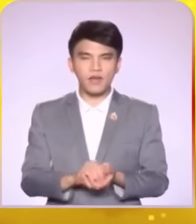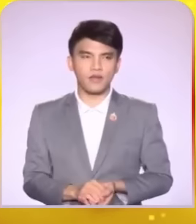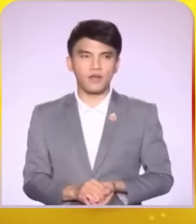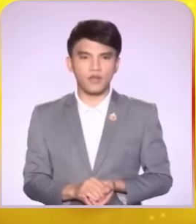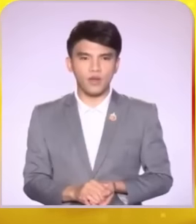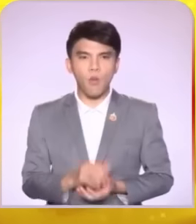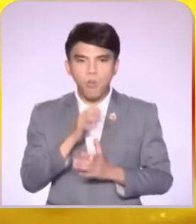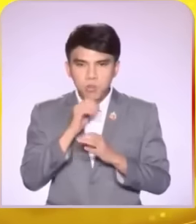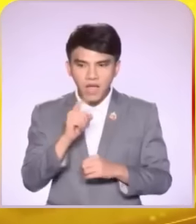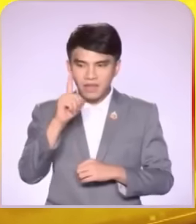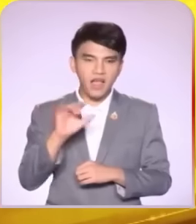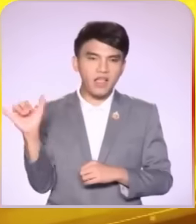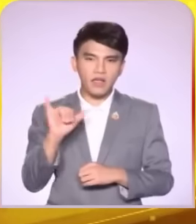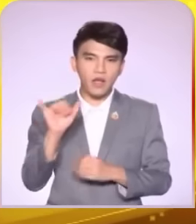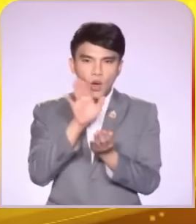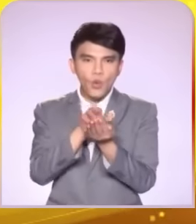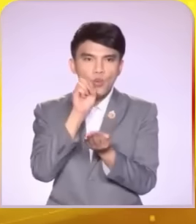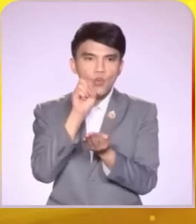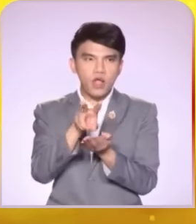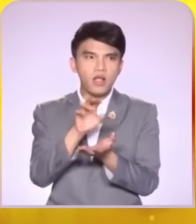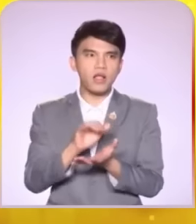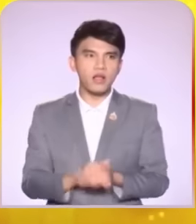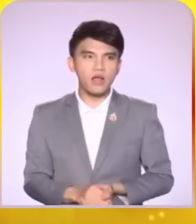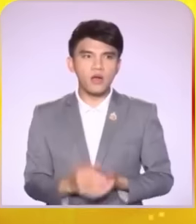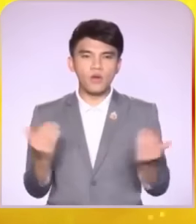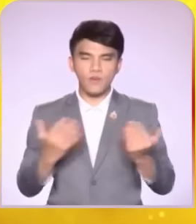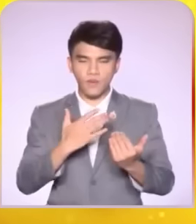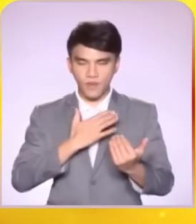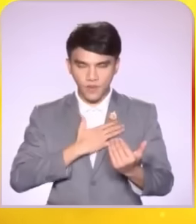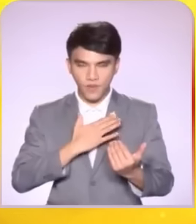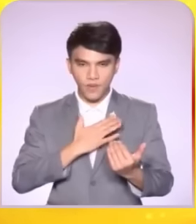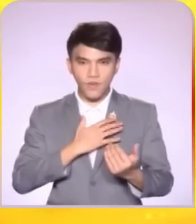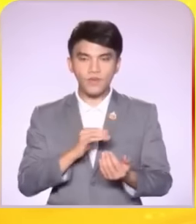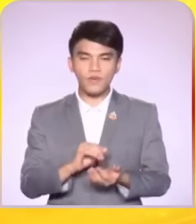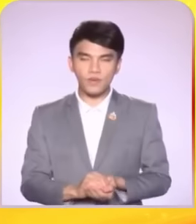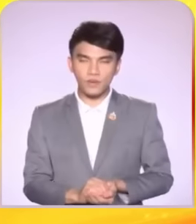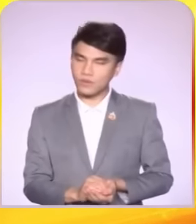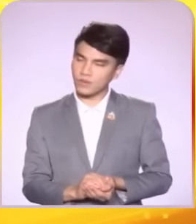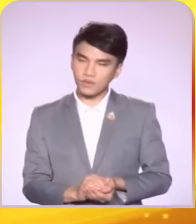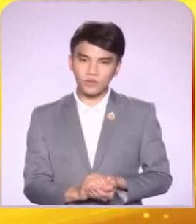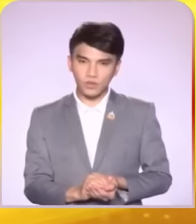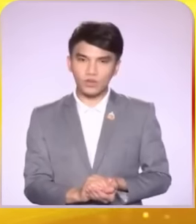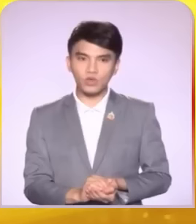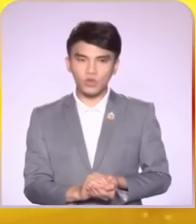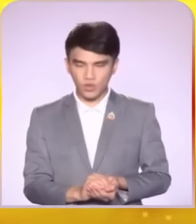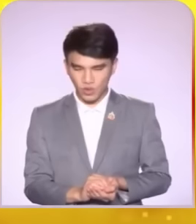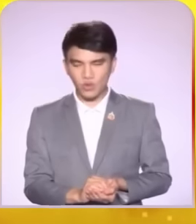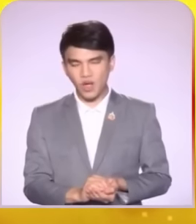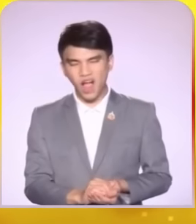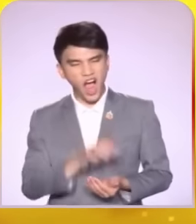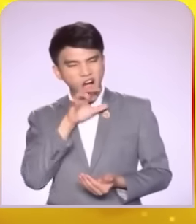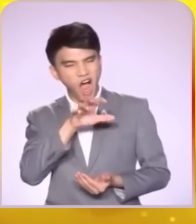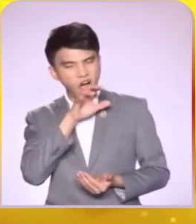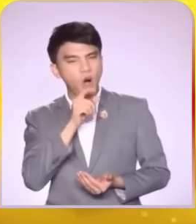ว่าไอ้แกมึงยังไม่ตายเลยไอ้เหี้ยอะไรเงี้ยแล้วลูกชายหนูอะโดนเวลาขับรถเข้าออกหมู่บ้านอะมันจะตะโก